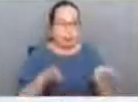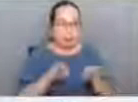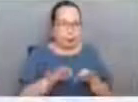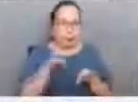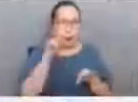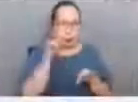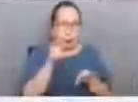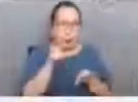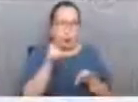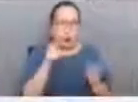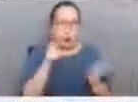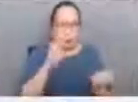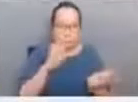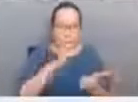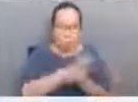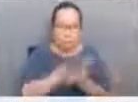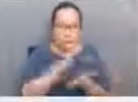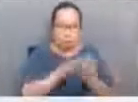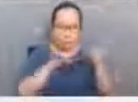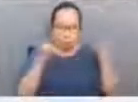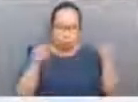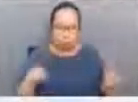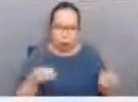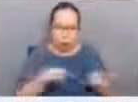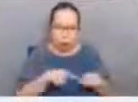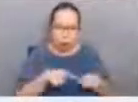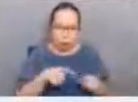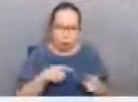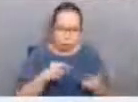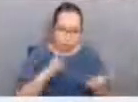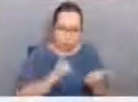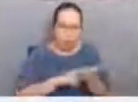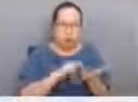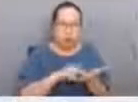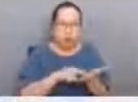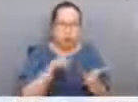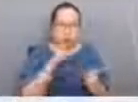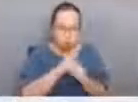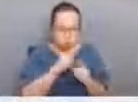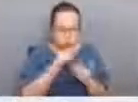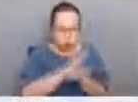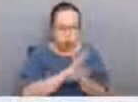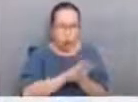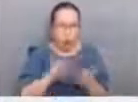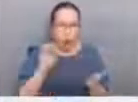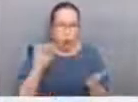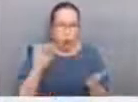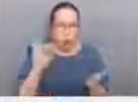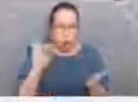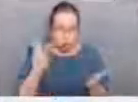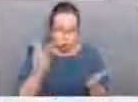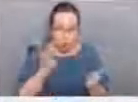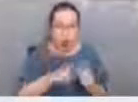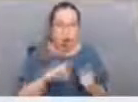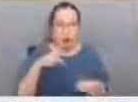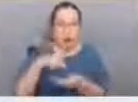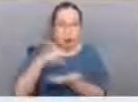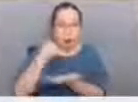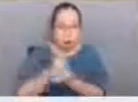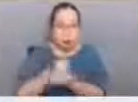ang kadahilanan upang kayo po ay mabigyan ng full protection ng ating pamahalaan.